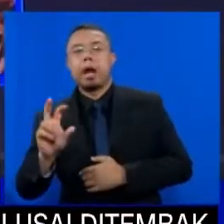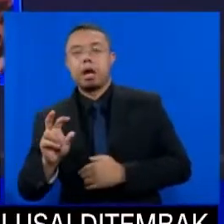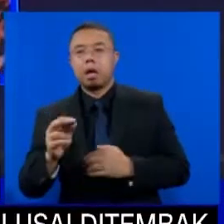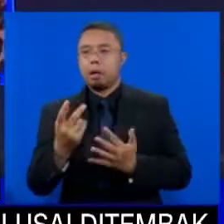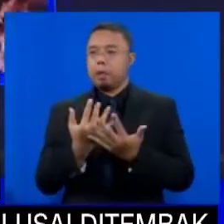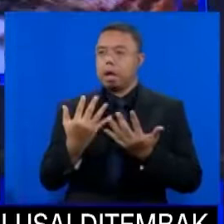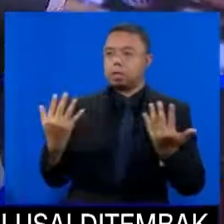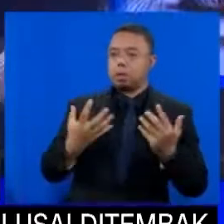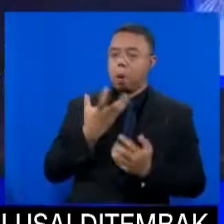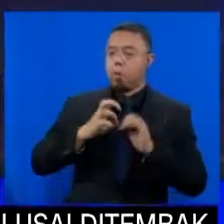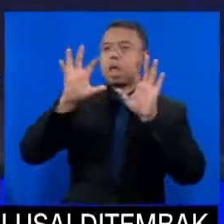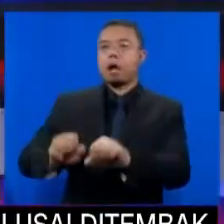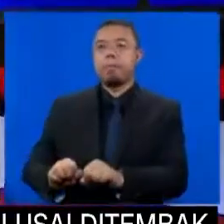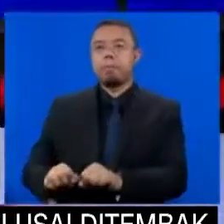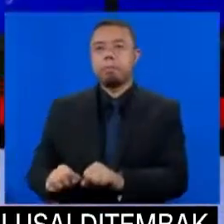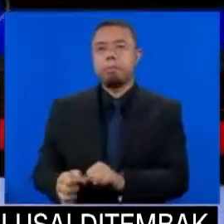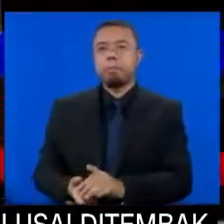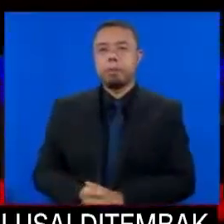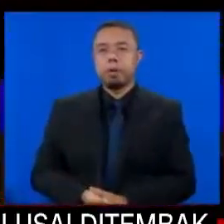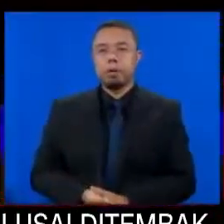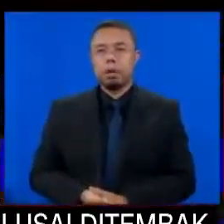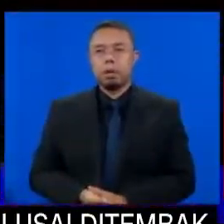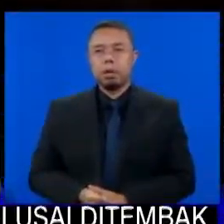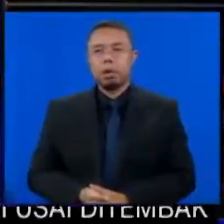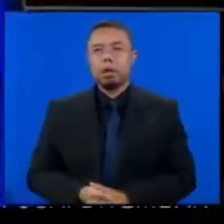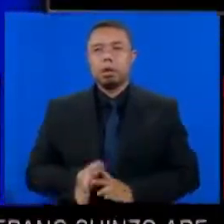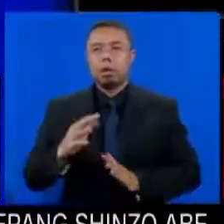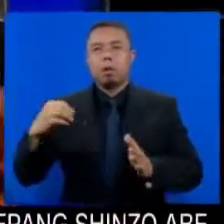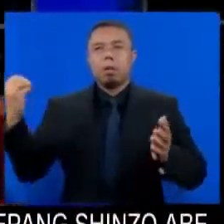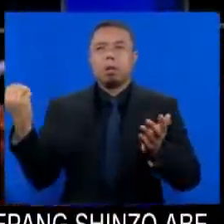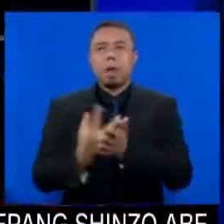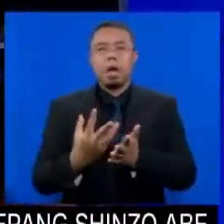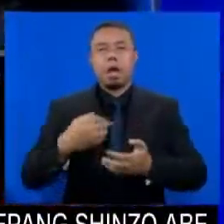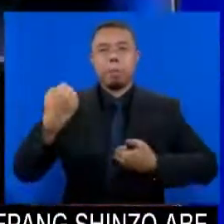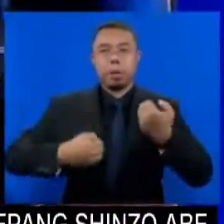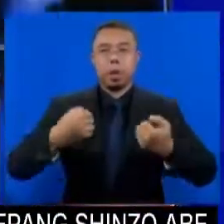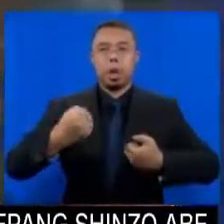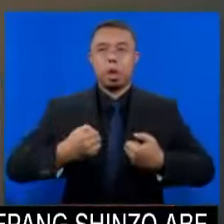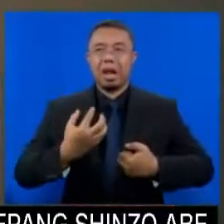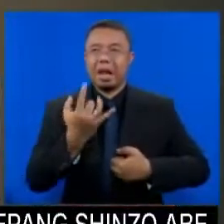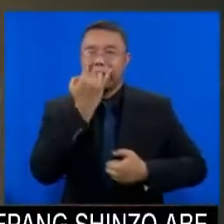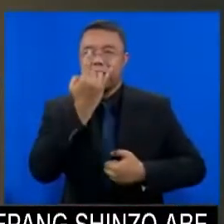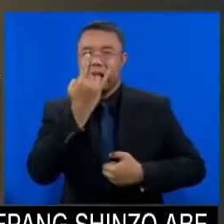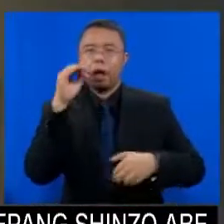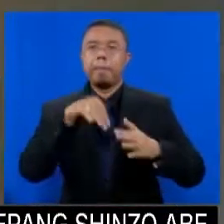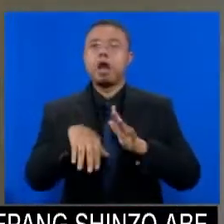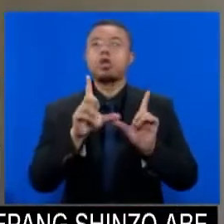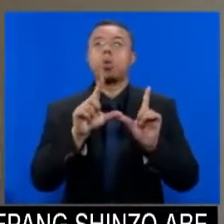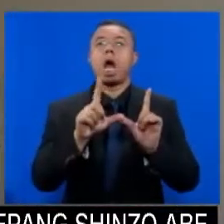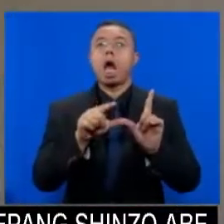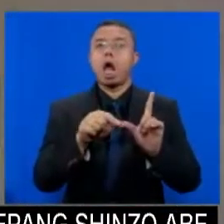menangkap hewan-hewan liar itu. Selain sempat menabrak pengendara sepeda motor, babi hutan masuk warung kelontong